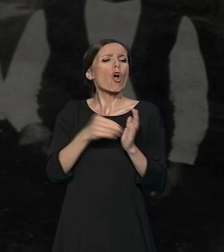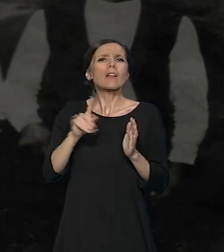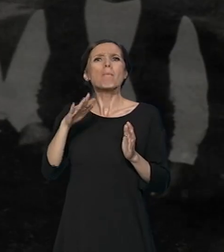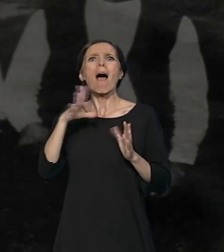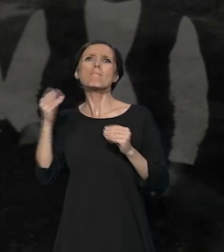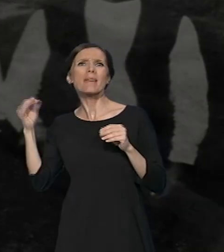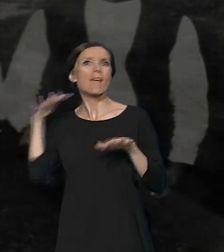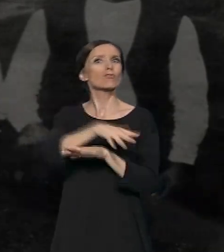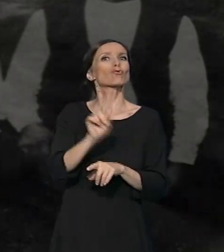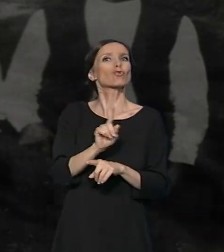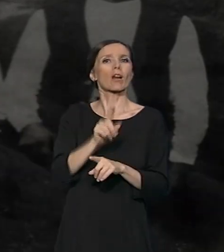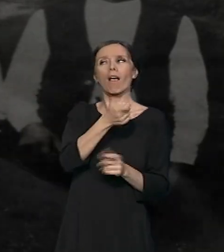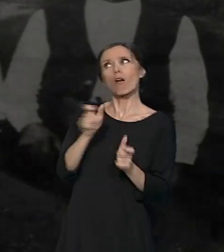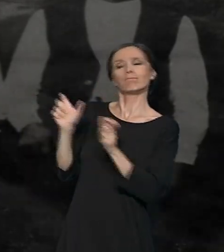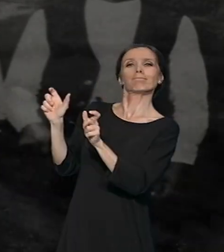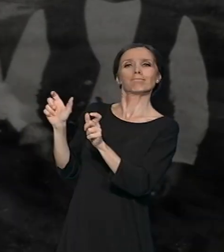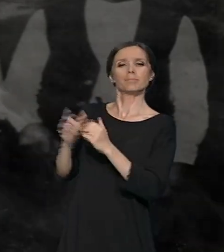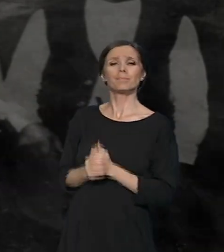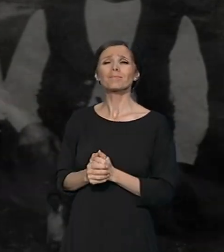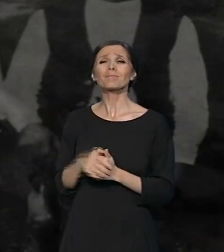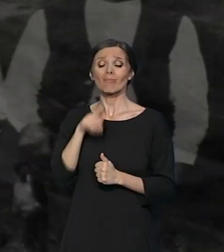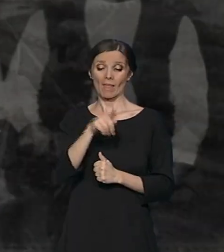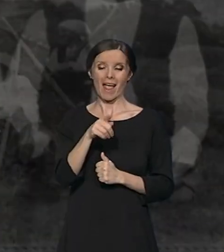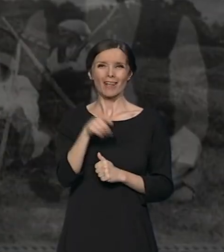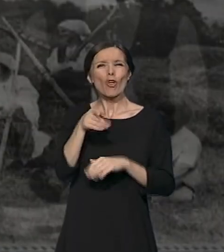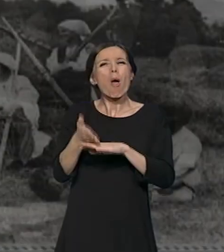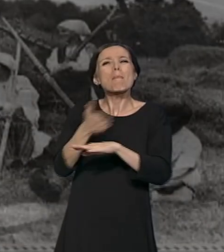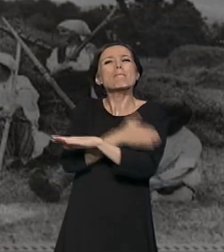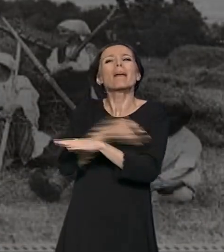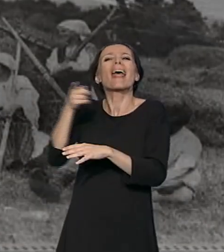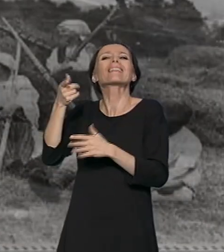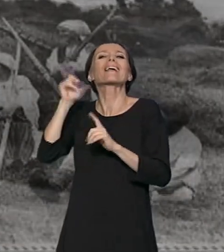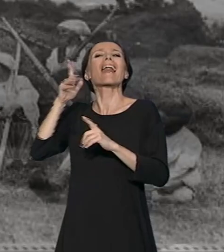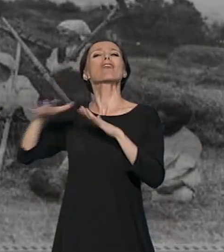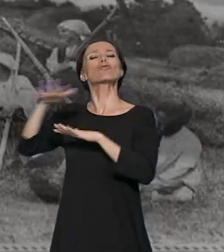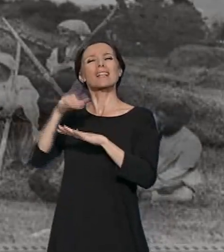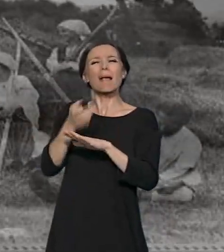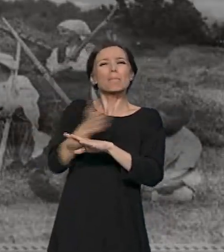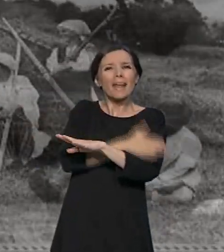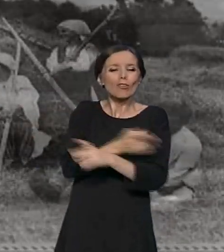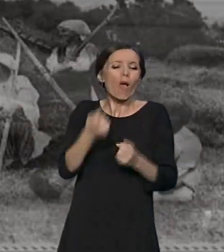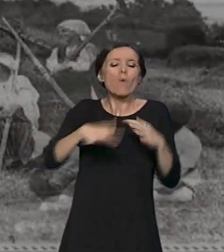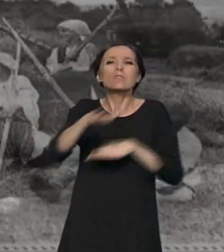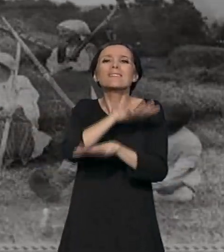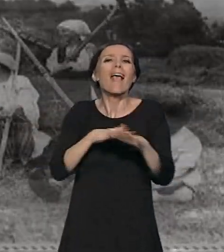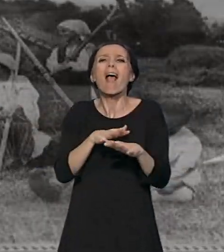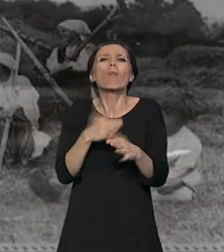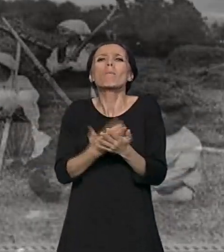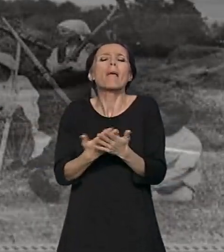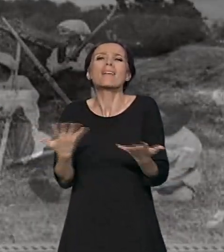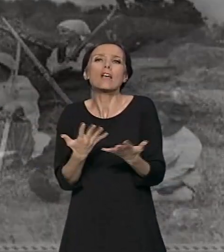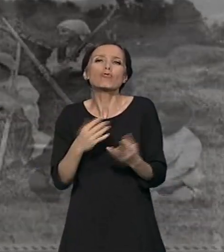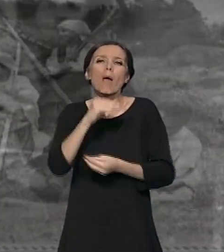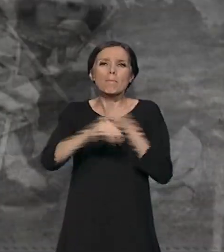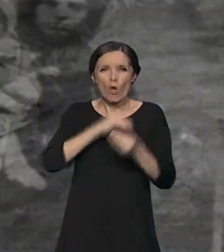Osnovnu kućnu zajednicu u predgrađanskoj epohi činila je proširena porodica ili zadruga. To je